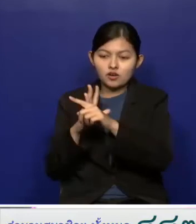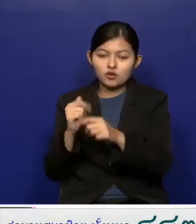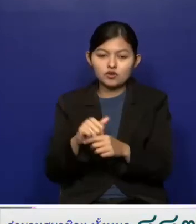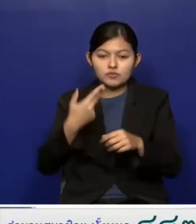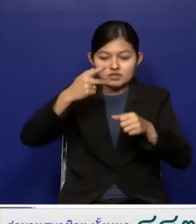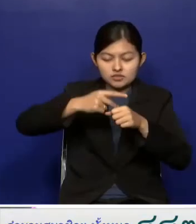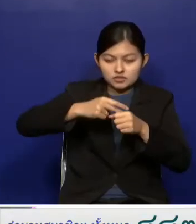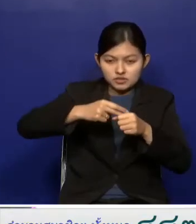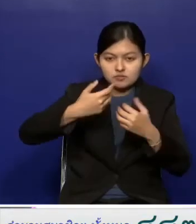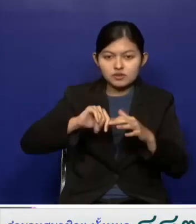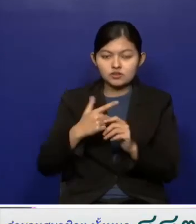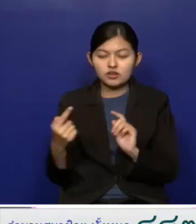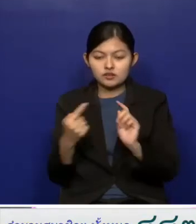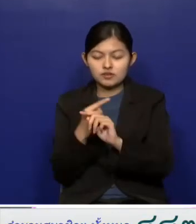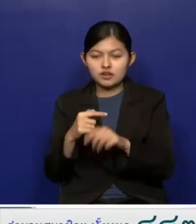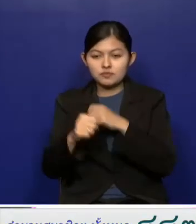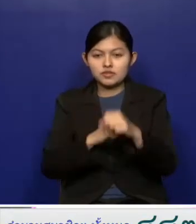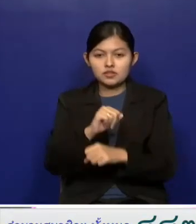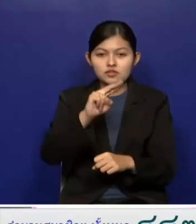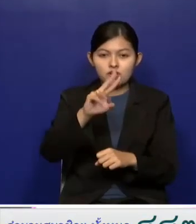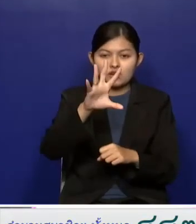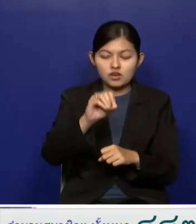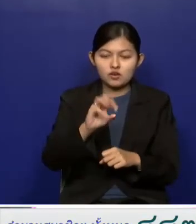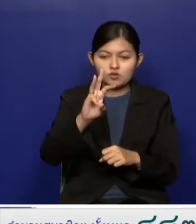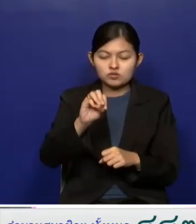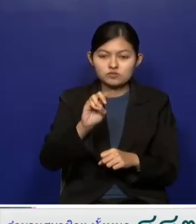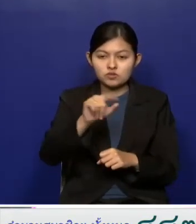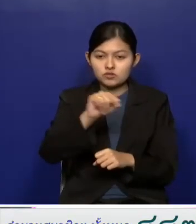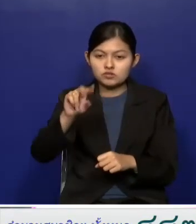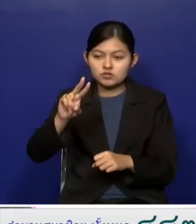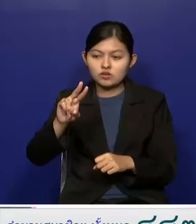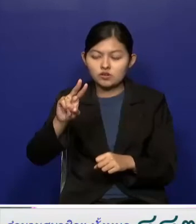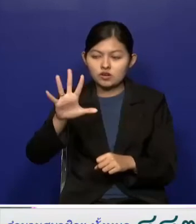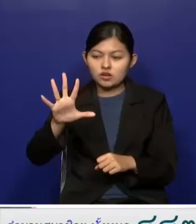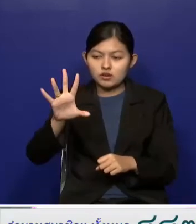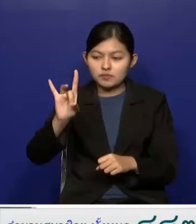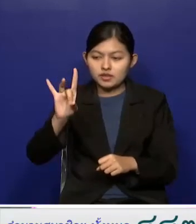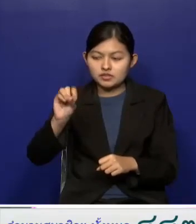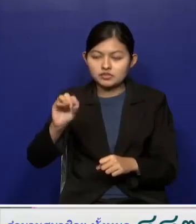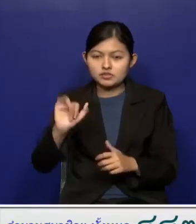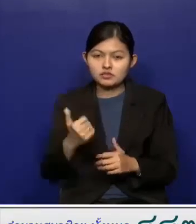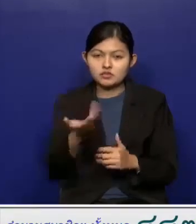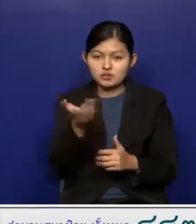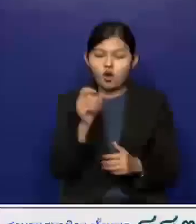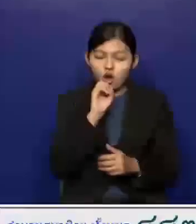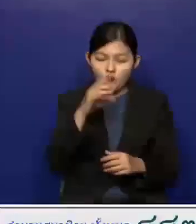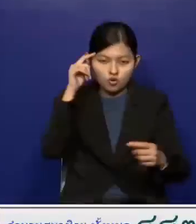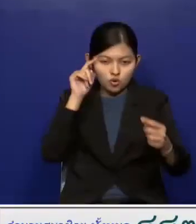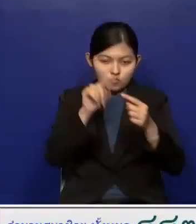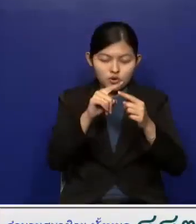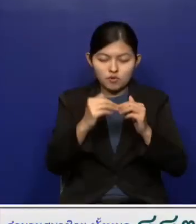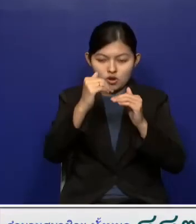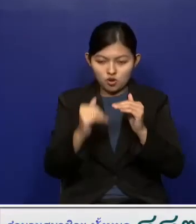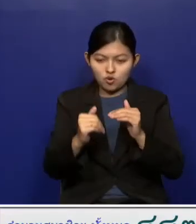างเลือกและพลังงานทดแทนปี2562ถึง2580ไปบอกว่าให้ลดเป้าหมายการผลิตเอทานอลจ